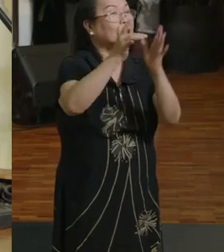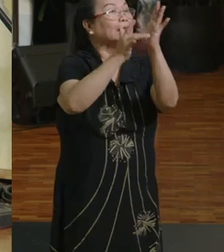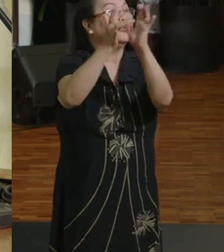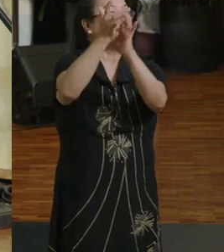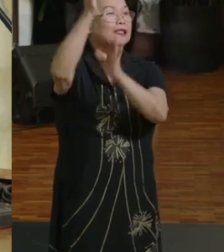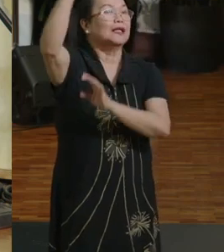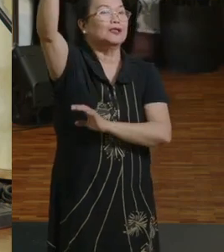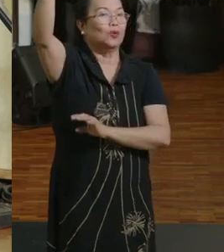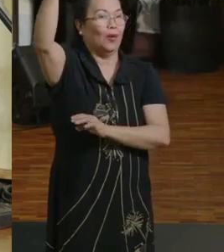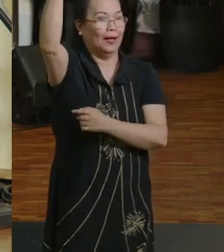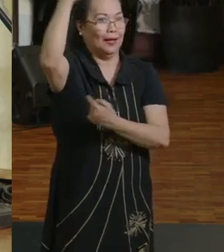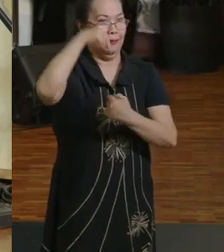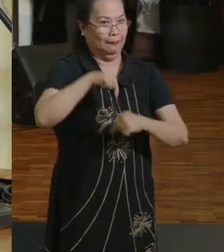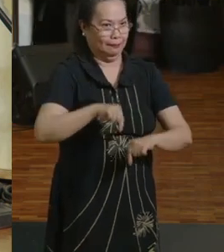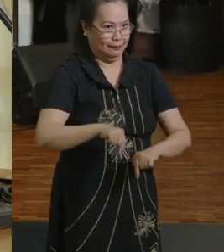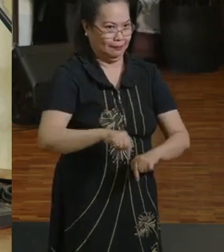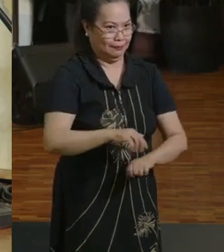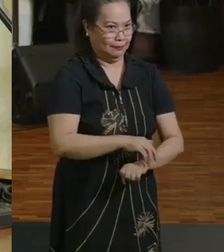come."